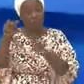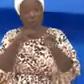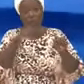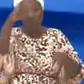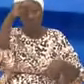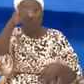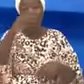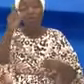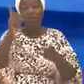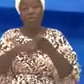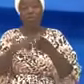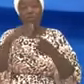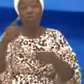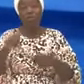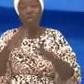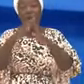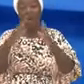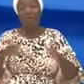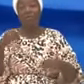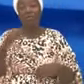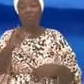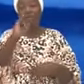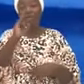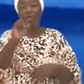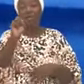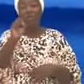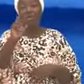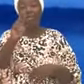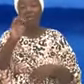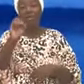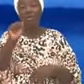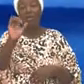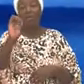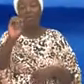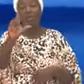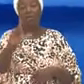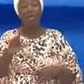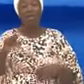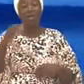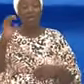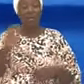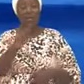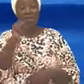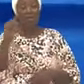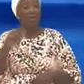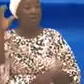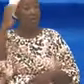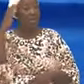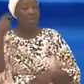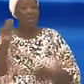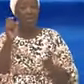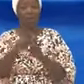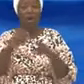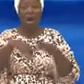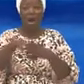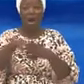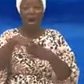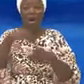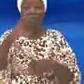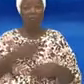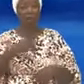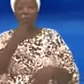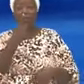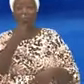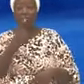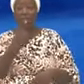la maison d'israël je écoutera la parole qui se tient dans ma bouche et puis